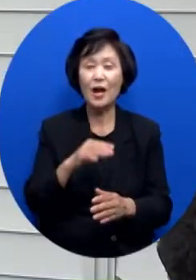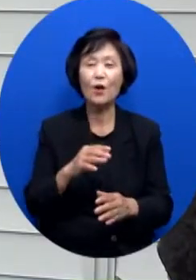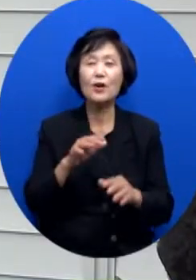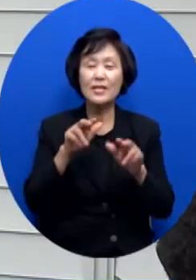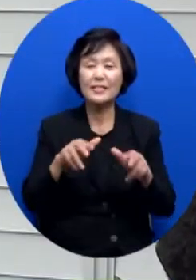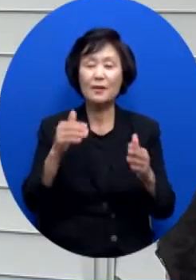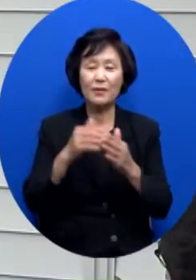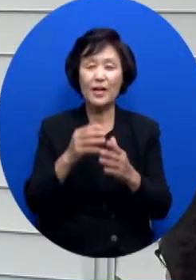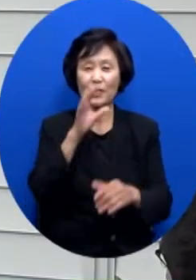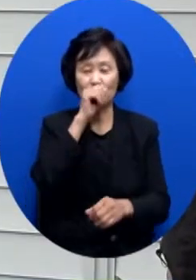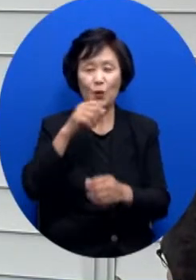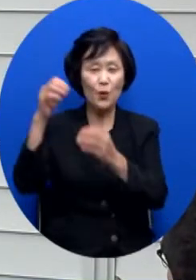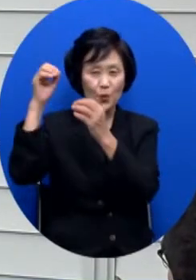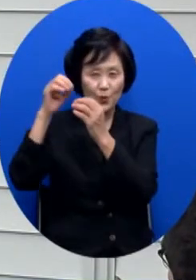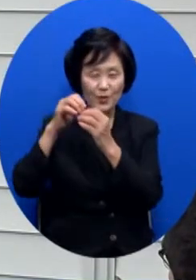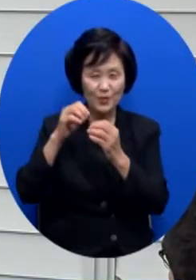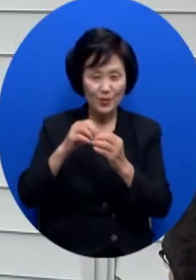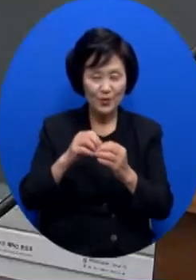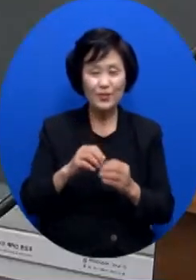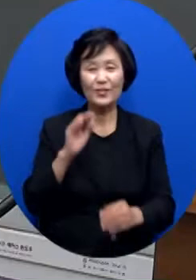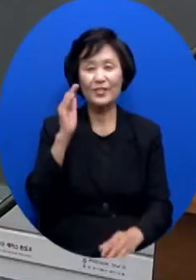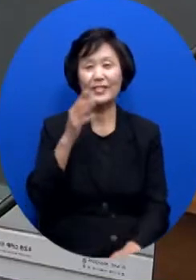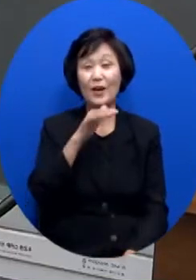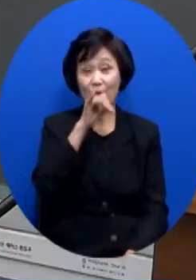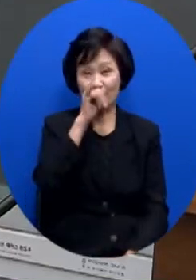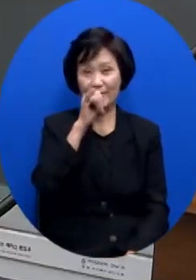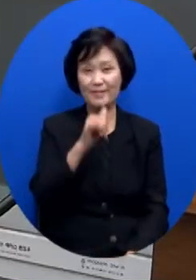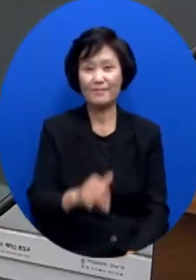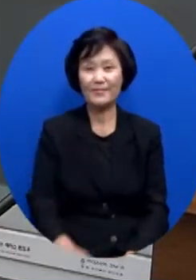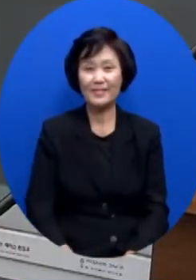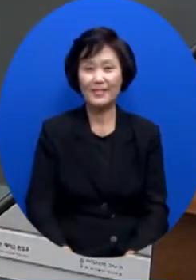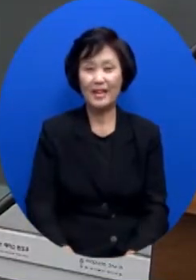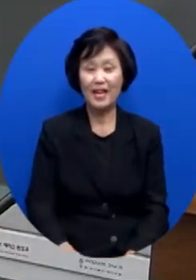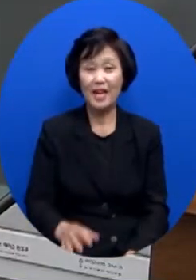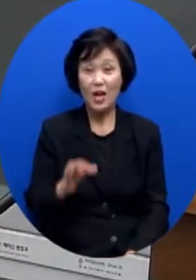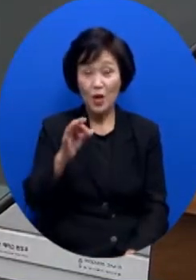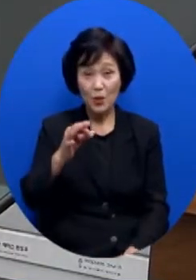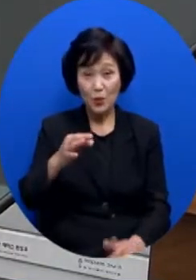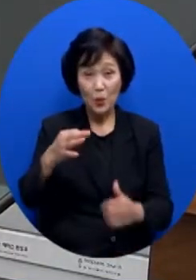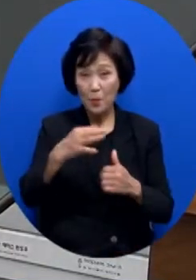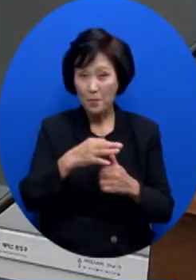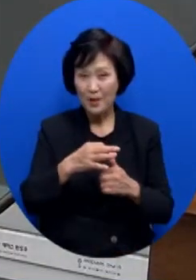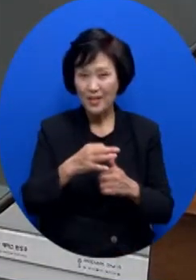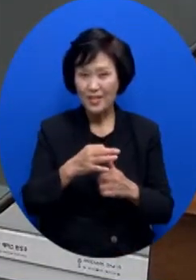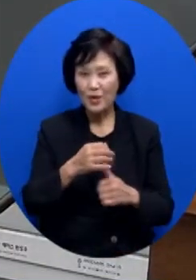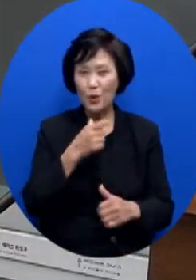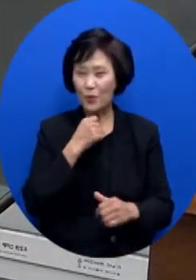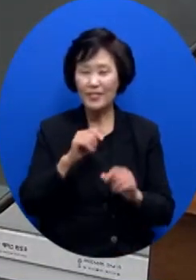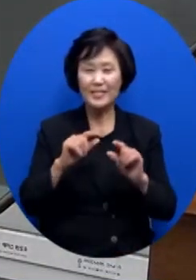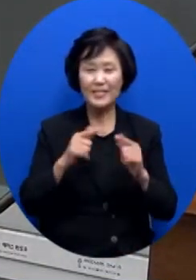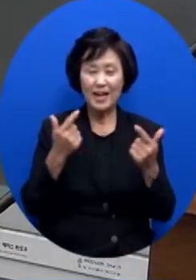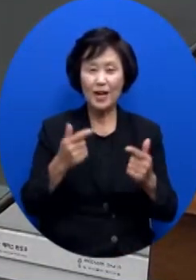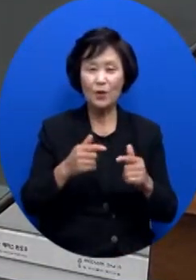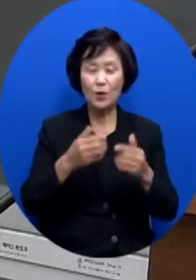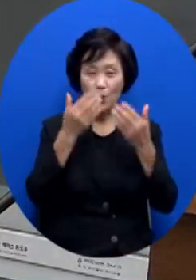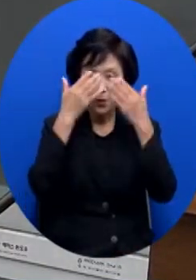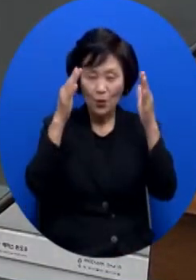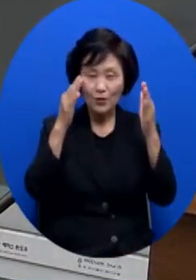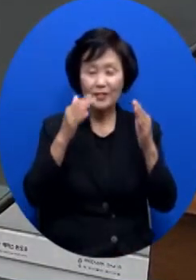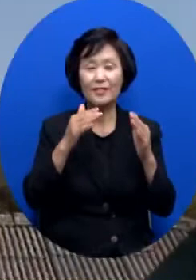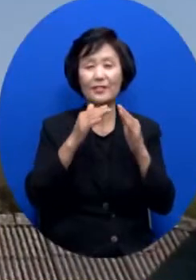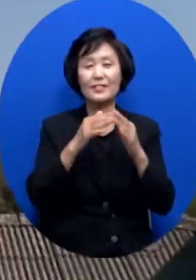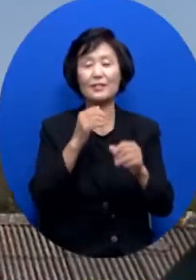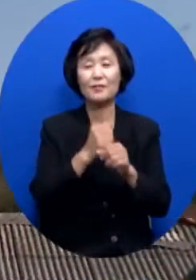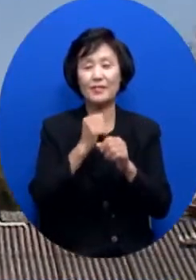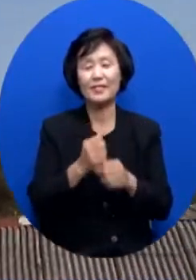됐습니다. 그렇게 해서 전혀 상환을 요구하지 않고 전액 무상으로 집을